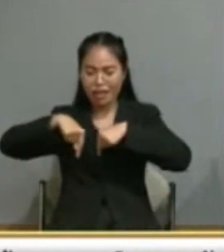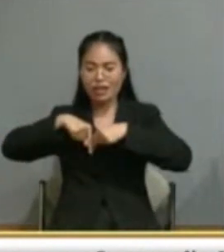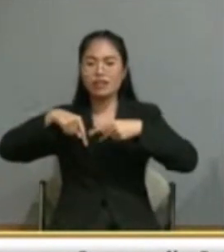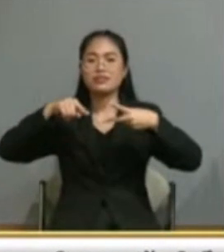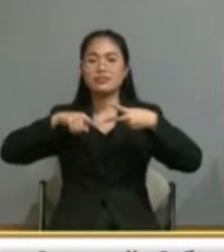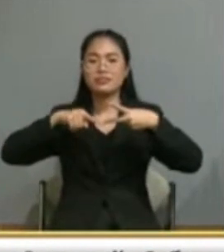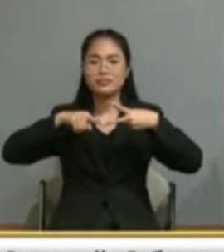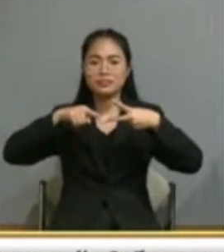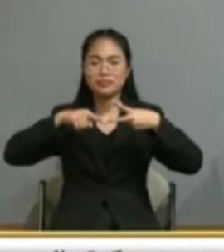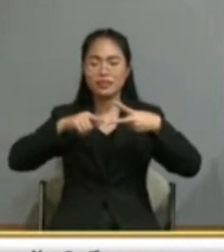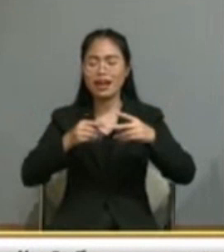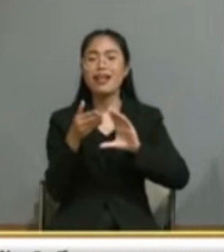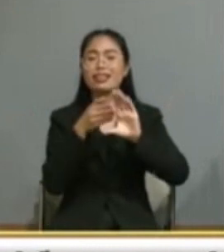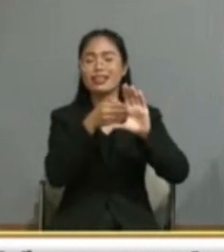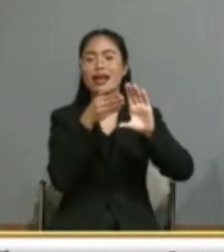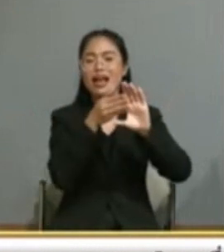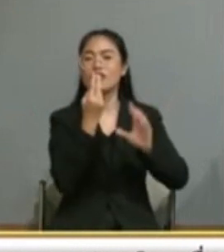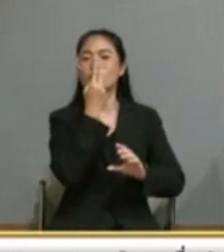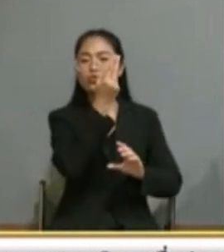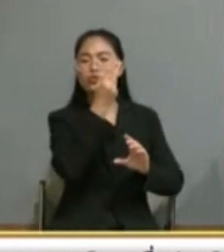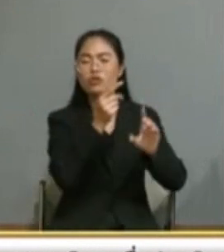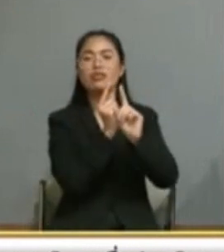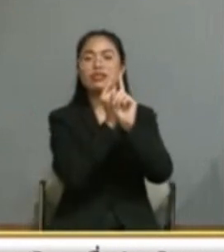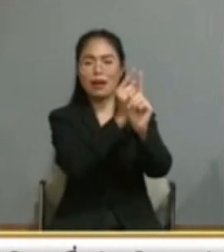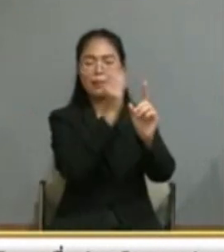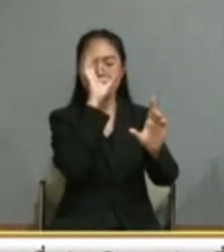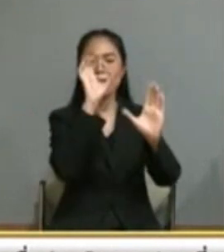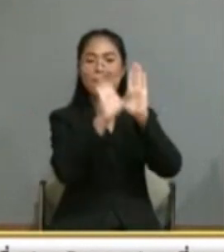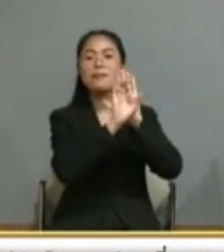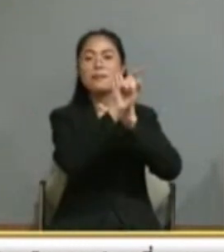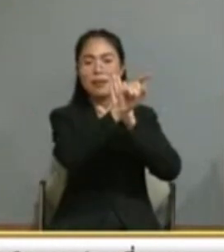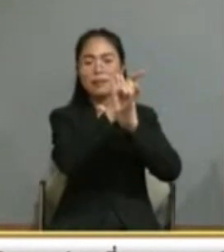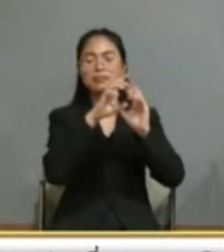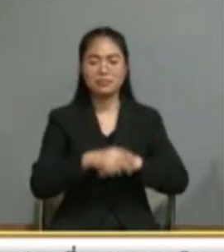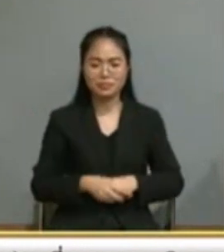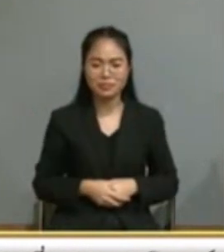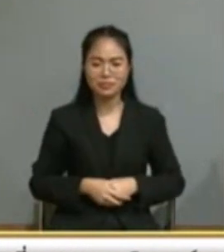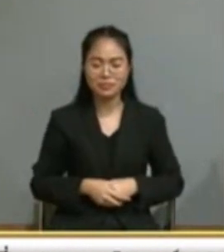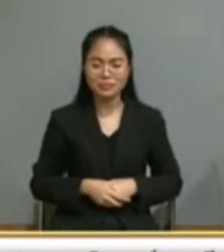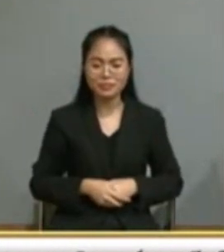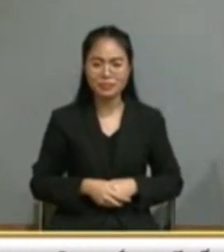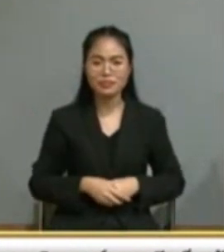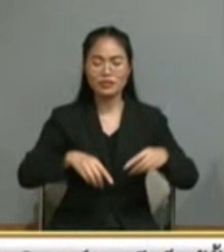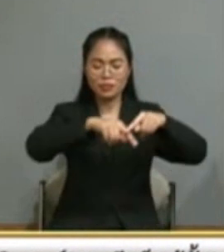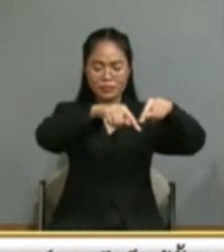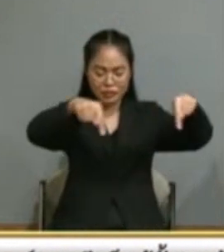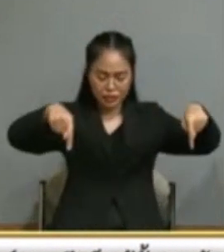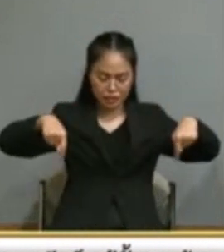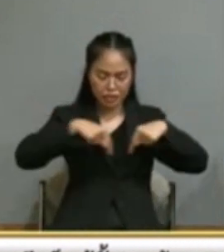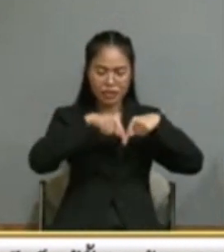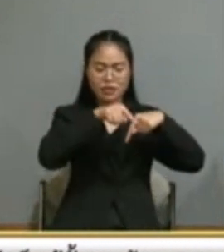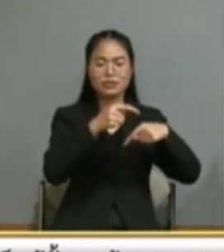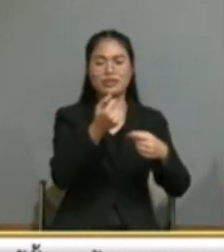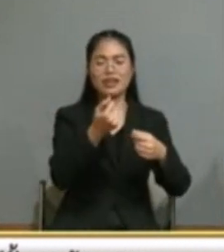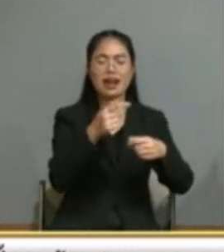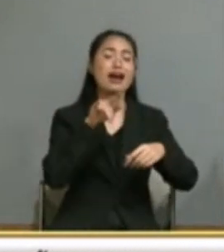Praiseดังที่ท่านประทานท่านสมาชิกเห็ในภาพวาพื้นที่ที่อยู่ในแร์ไซสประกอบไปด้วย